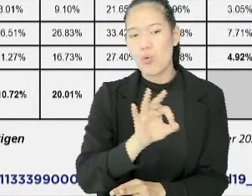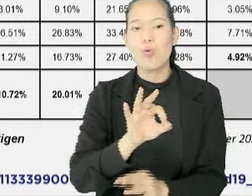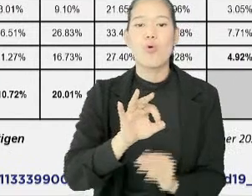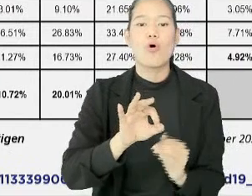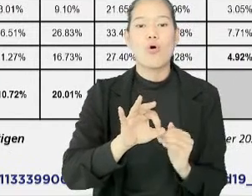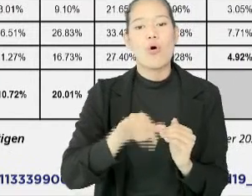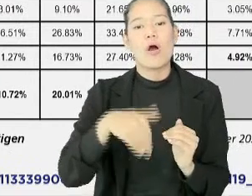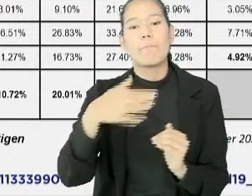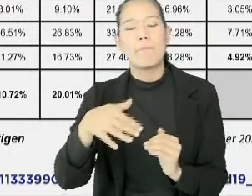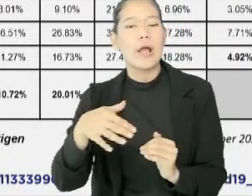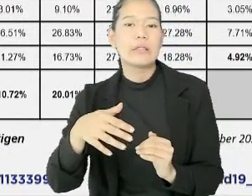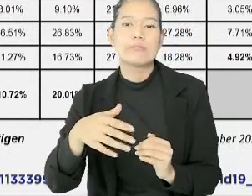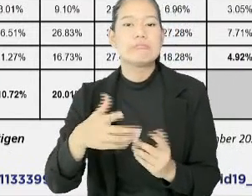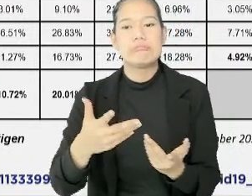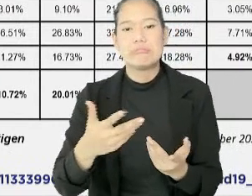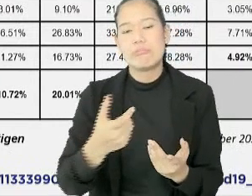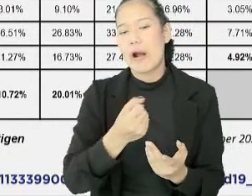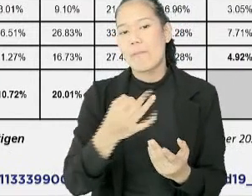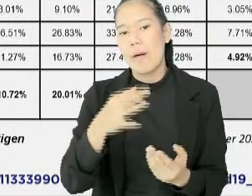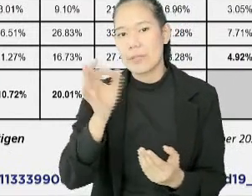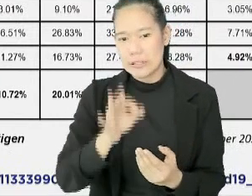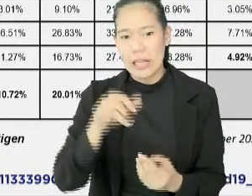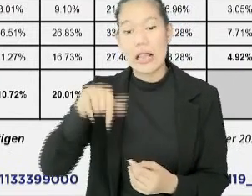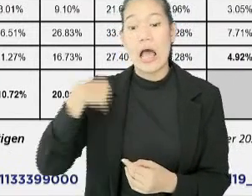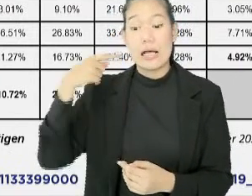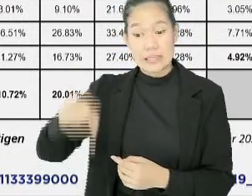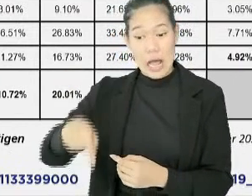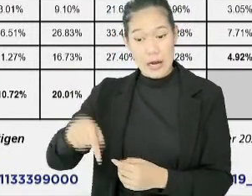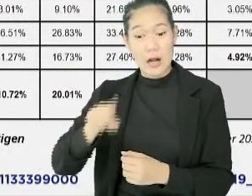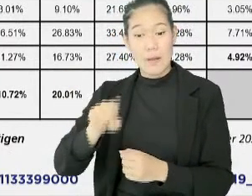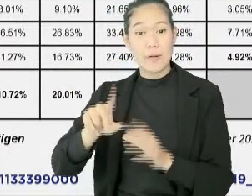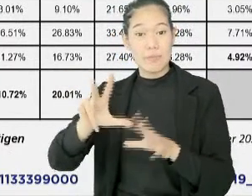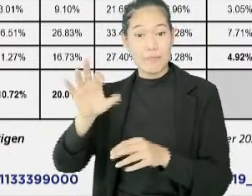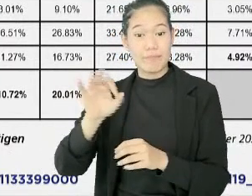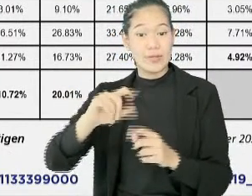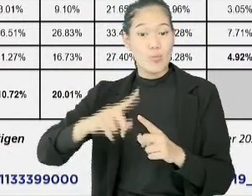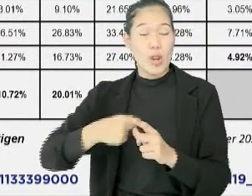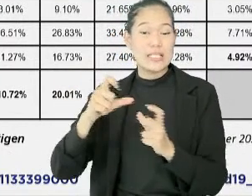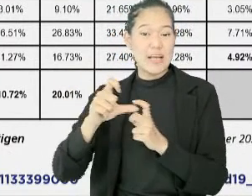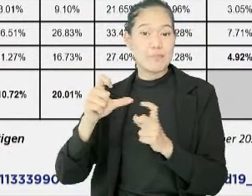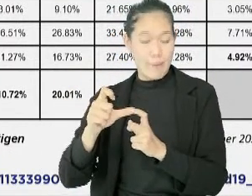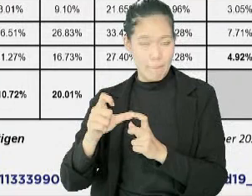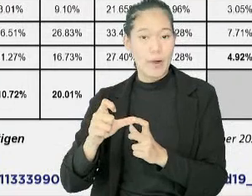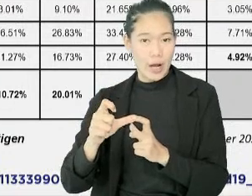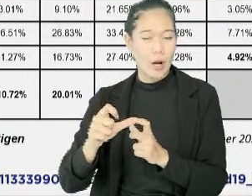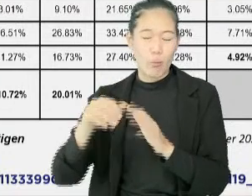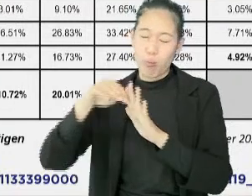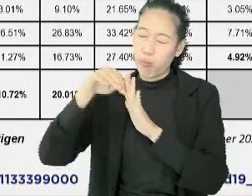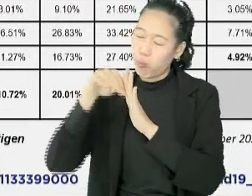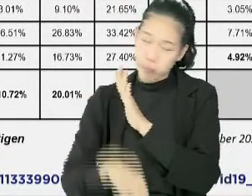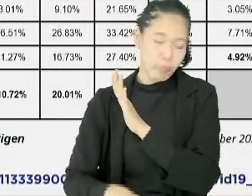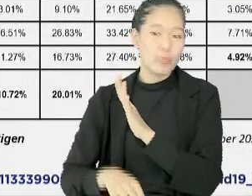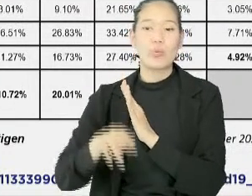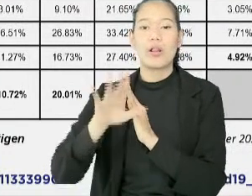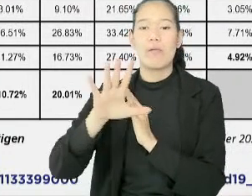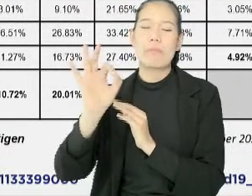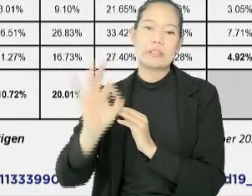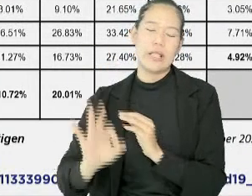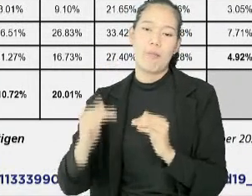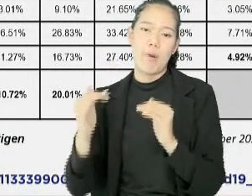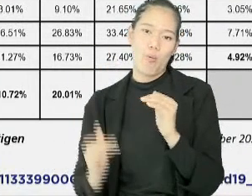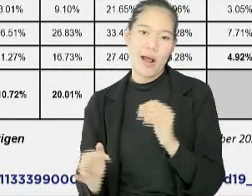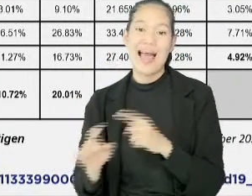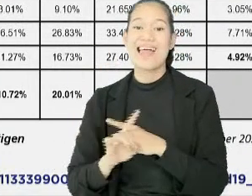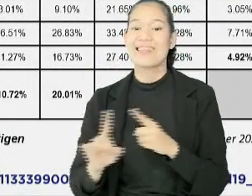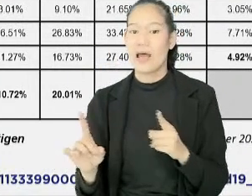Makanya kalau disini rata-rata sekitar 18 persenan gitu ya sekarang ini dibulan September sudah jauh menurun lebih bawah lagi gitu